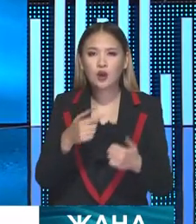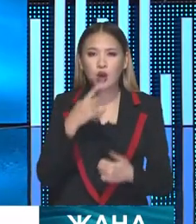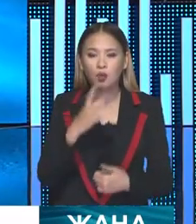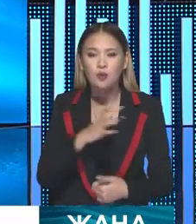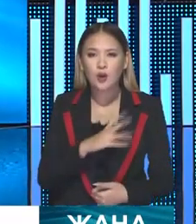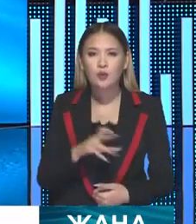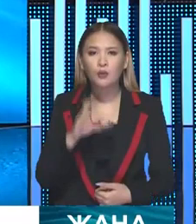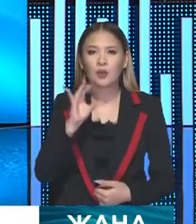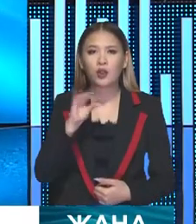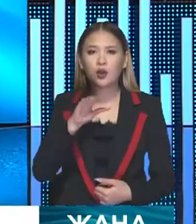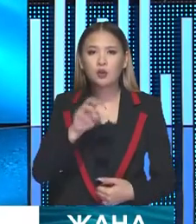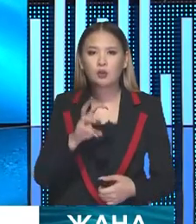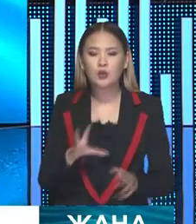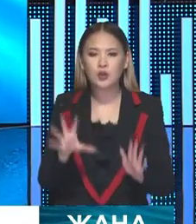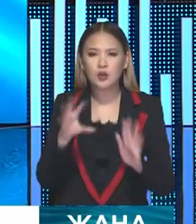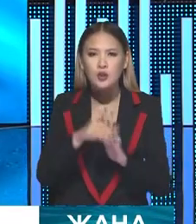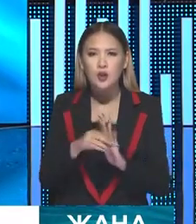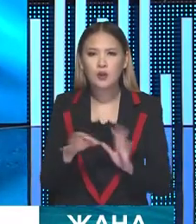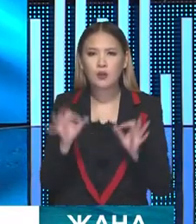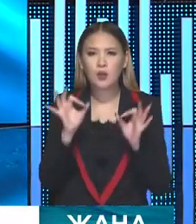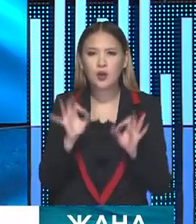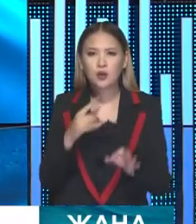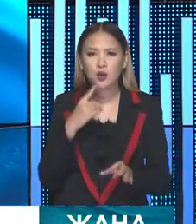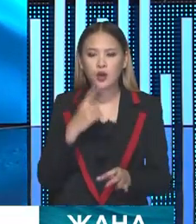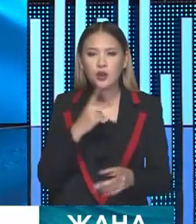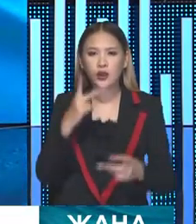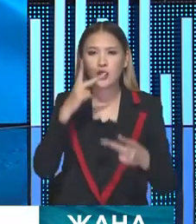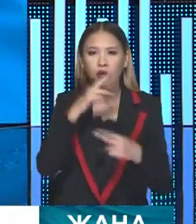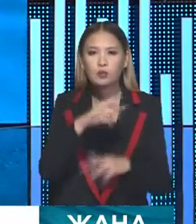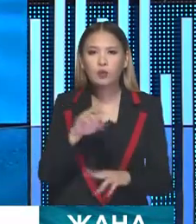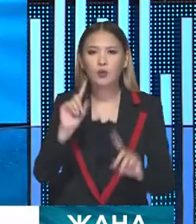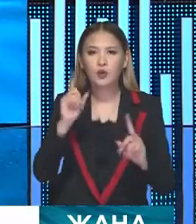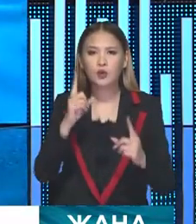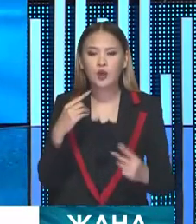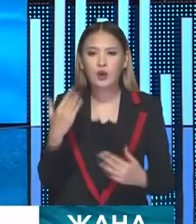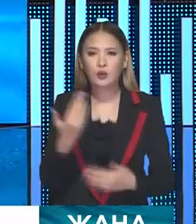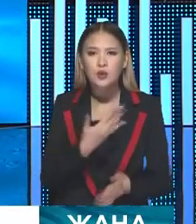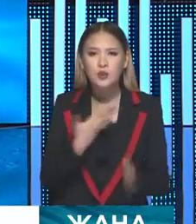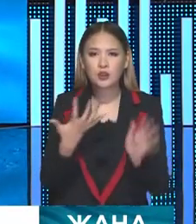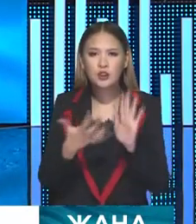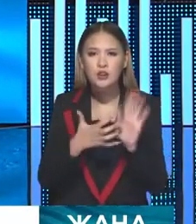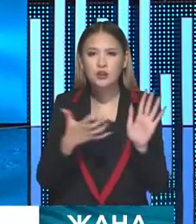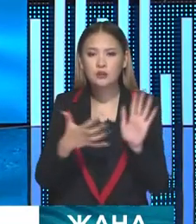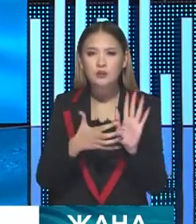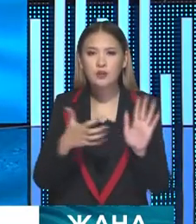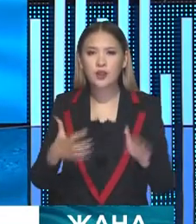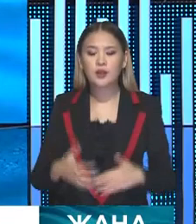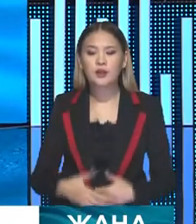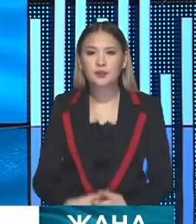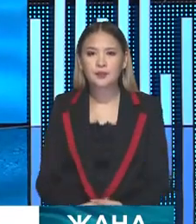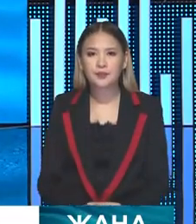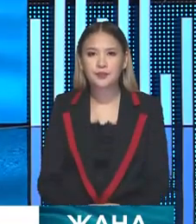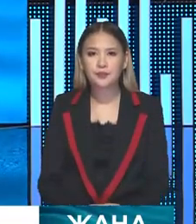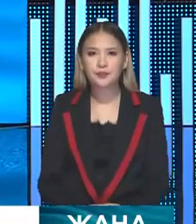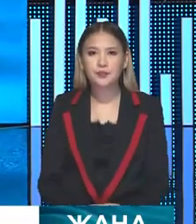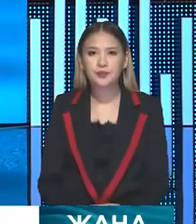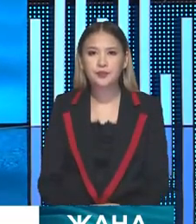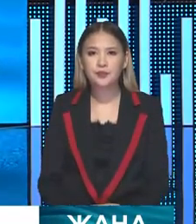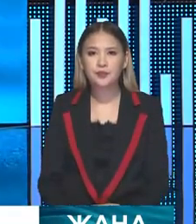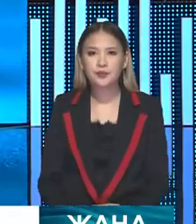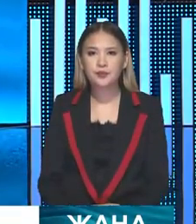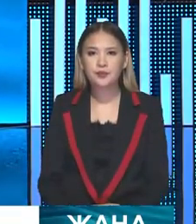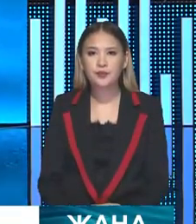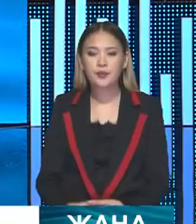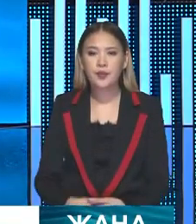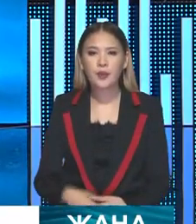битум мәселесіне келгенде де расында да бұл нонсенс сияқты. Неге бізде жетіспейді? Негізгі қол байлау болып тұрған